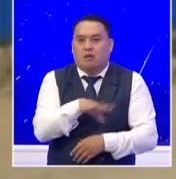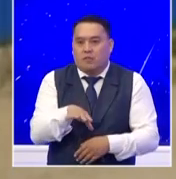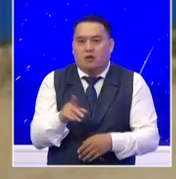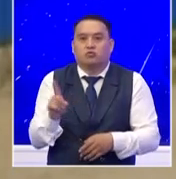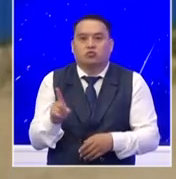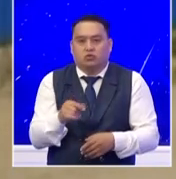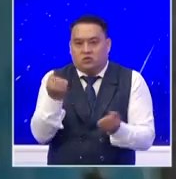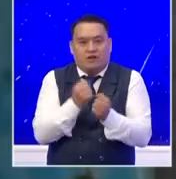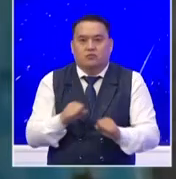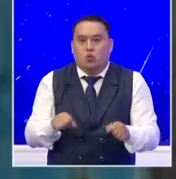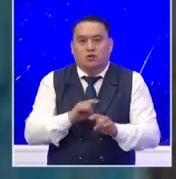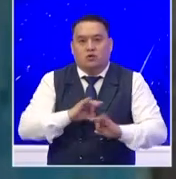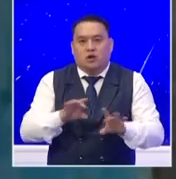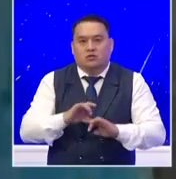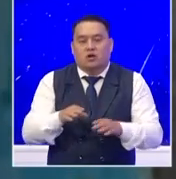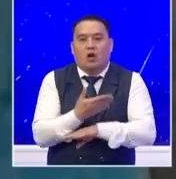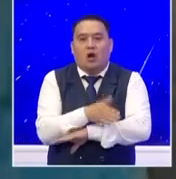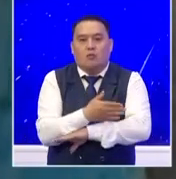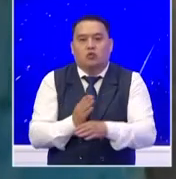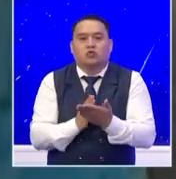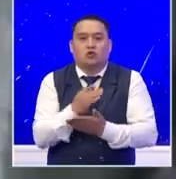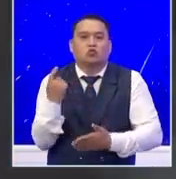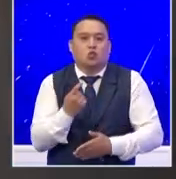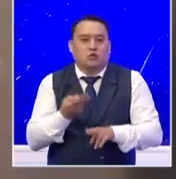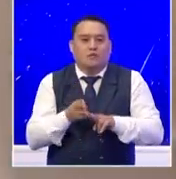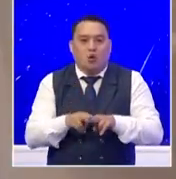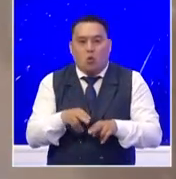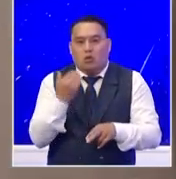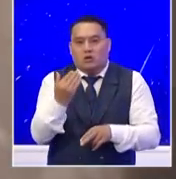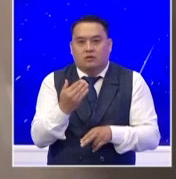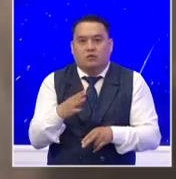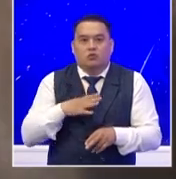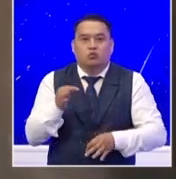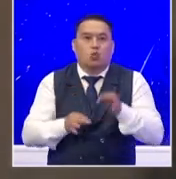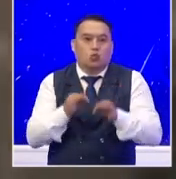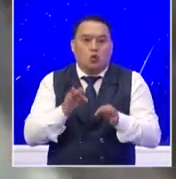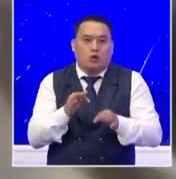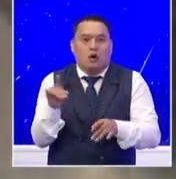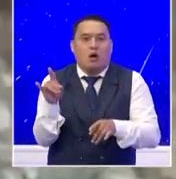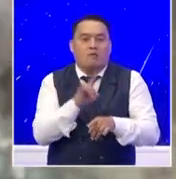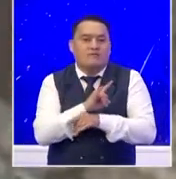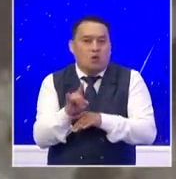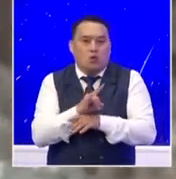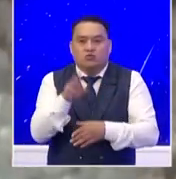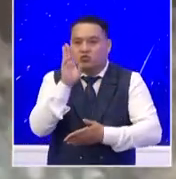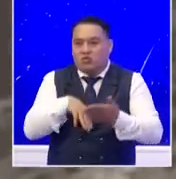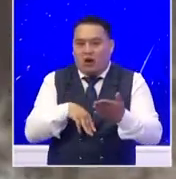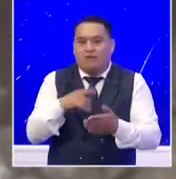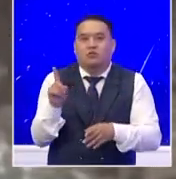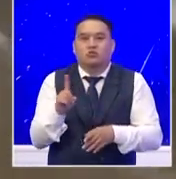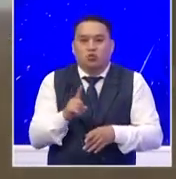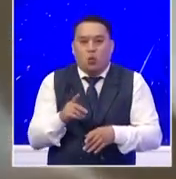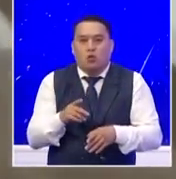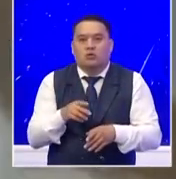И быть не могло, уверены коммунальщики. Теперь коммунальщики грозят Ирине Щегреевой судом за клевету и миллионными штрафами.